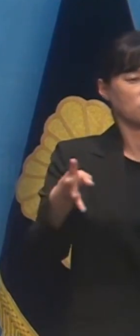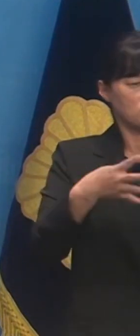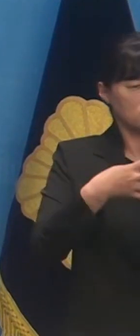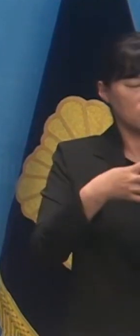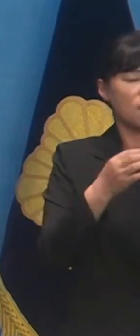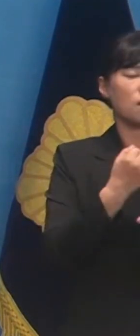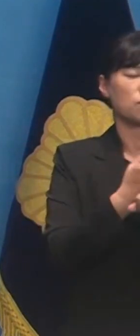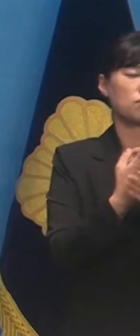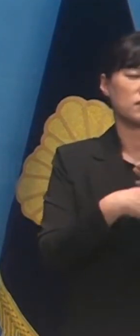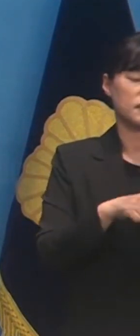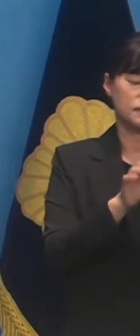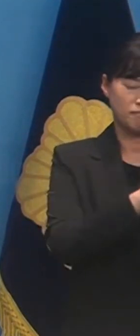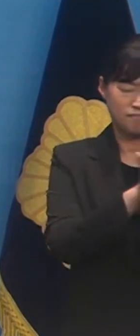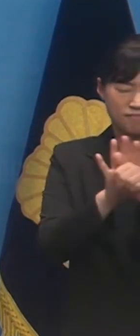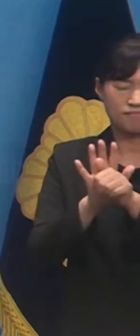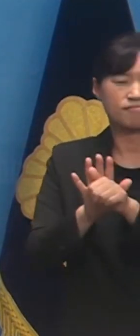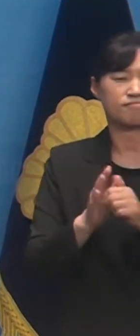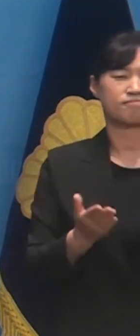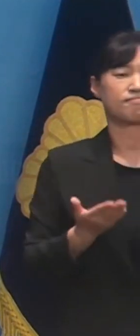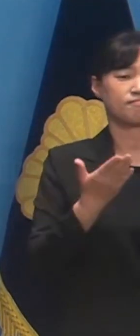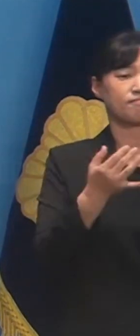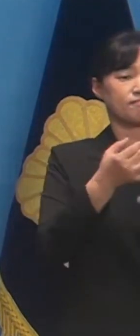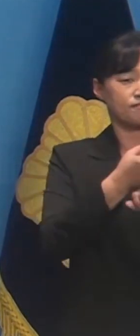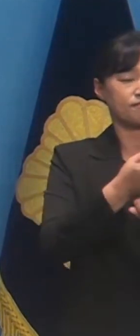있도록 적극 지원할 것입니다.